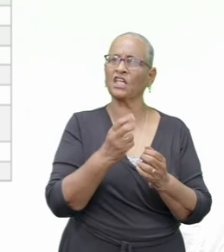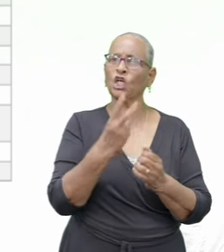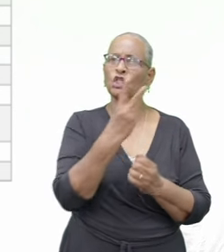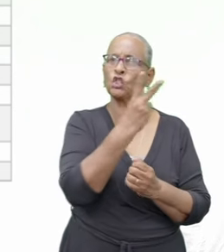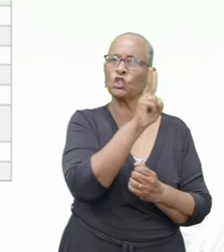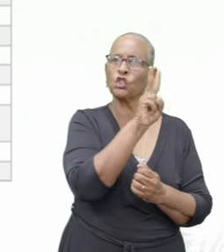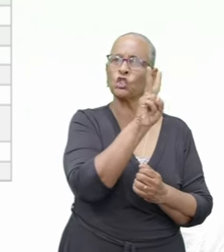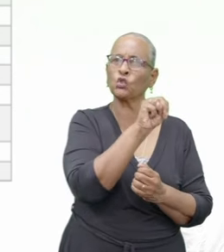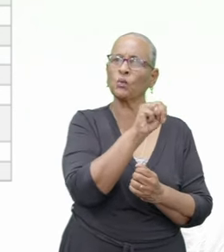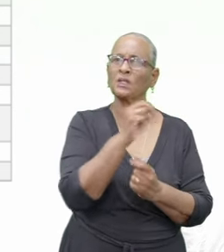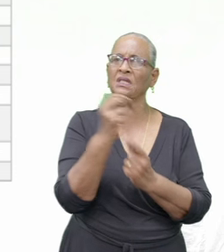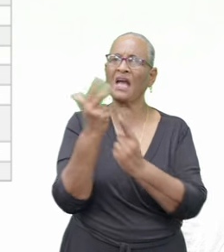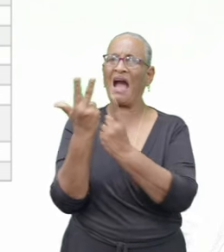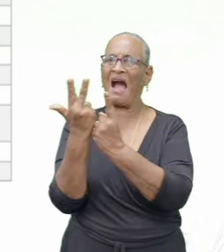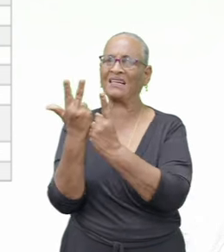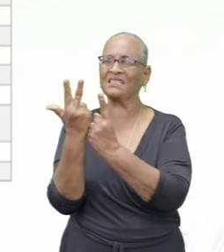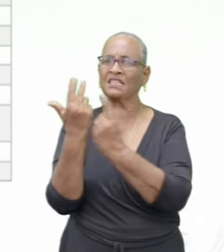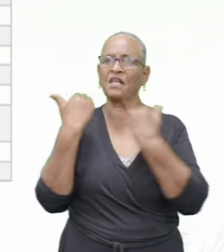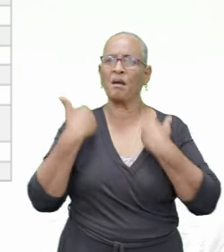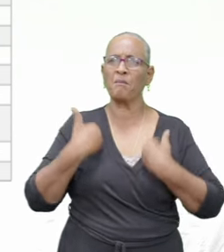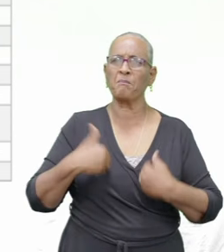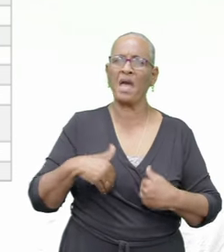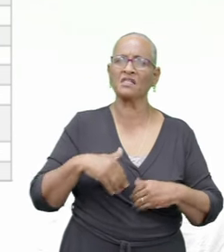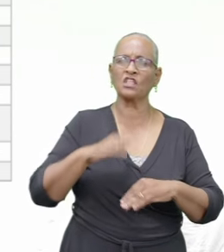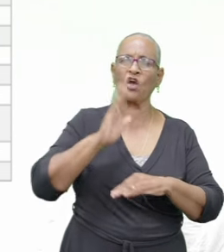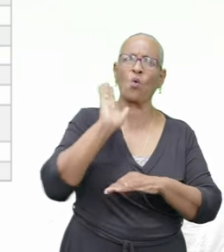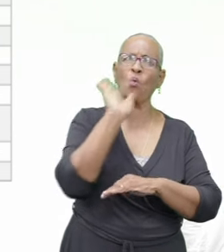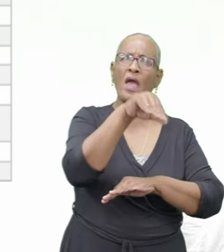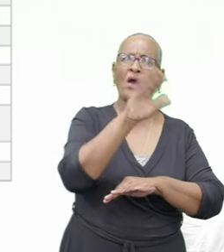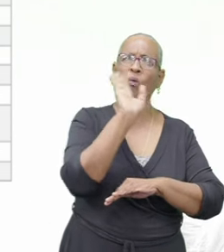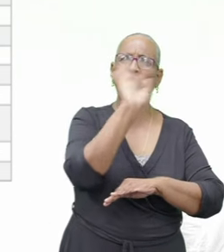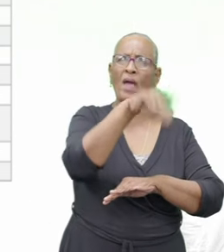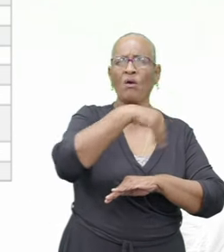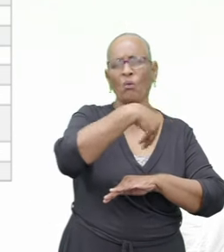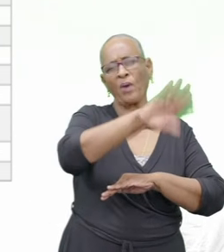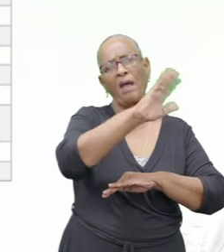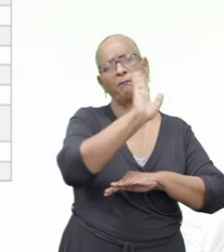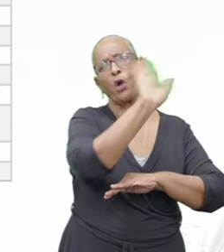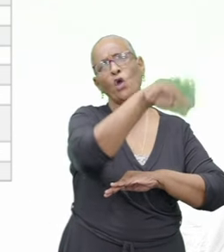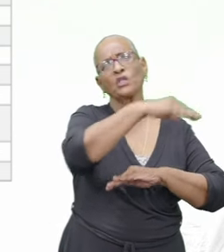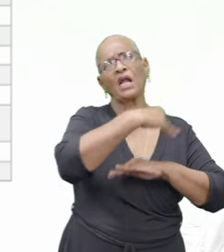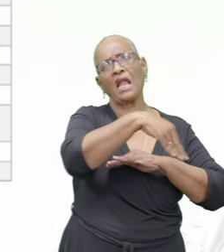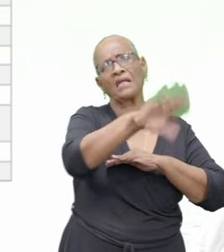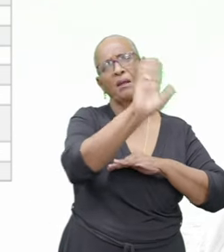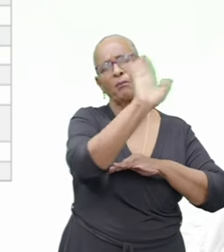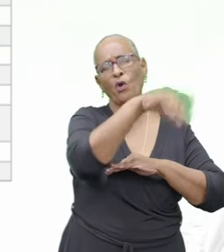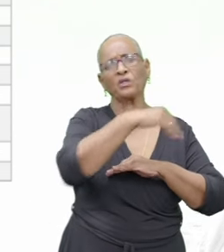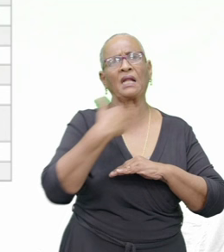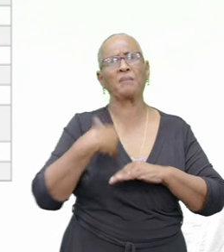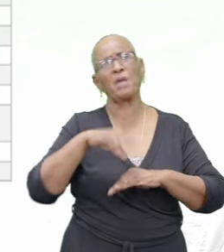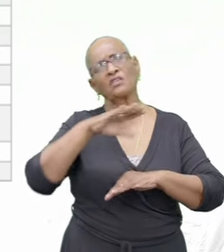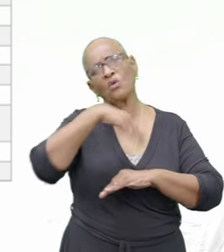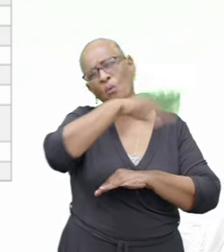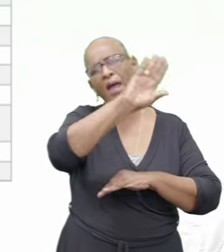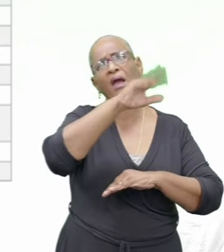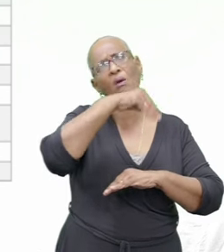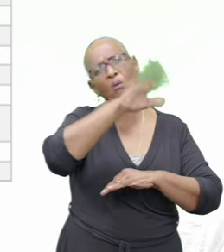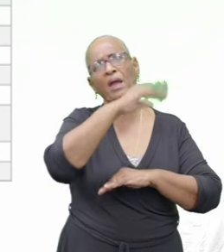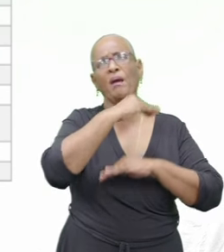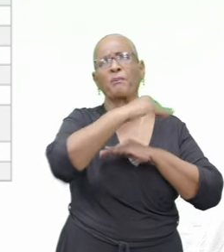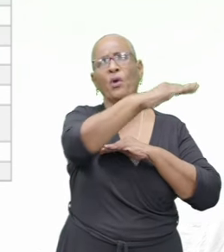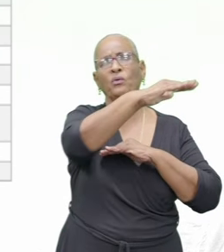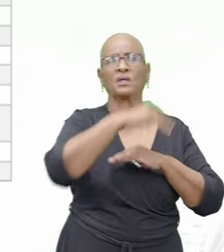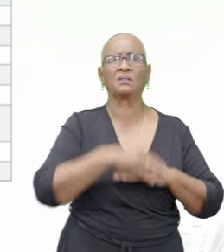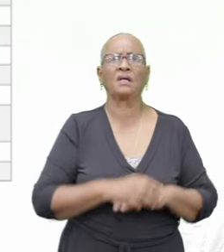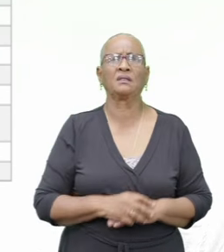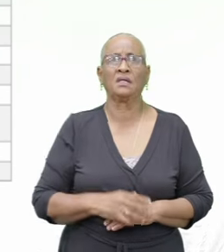2018-19. Daar begon eigenlijk de trek. U ziet in 2018, als u kijkt tussen 2014 en 2017, zien we